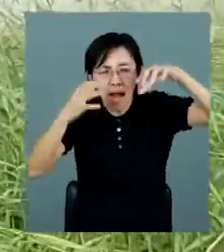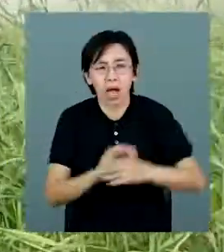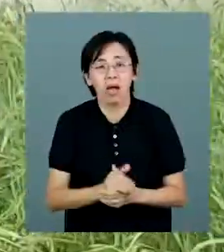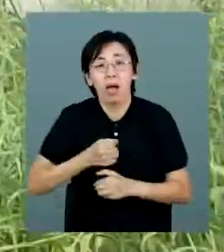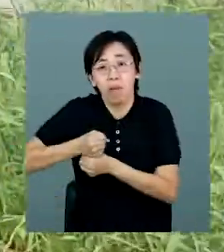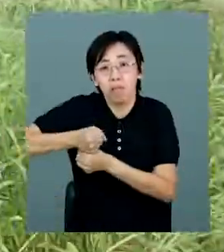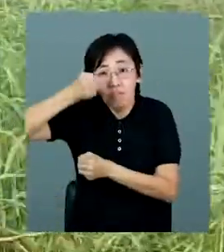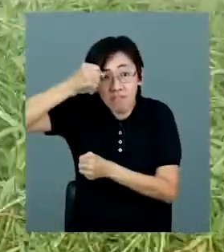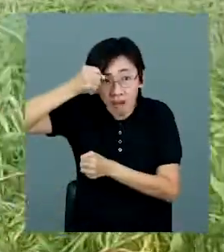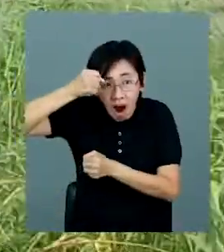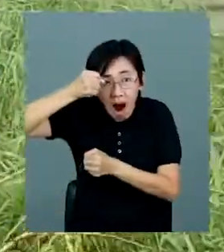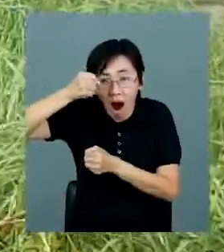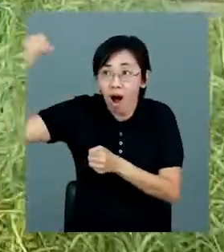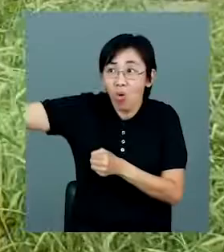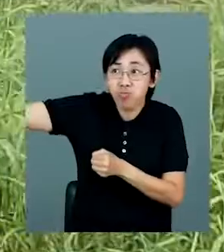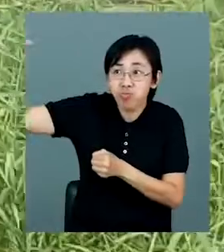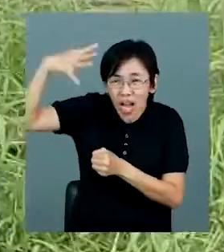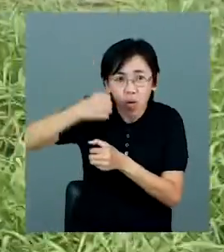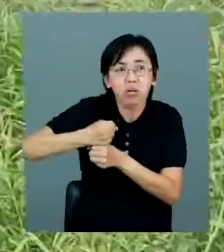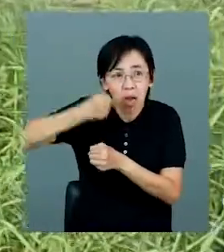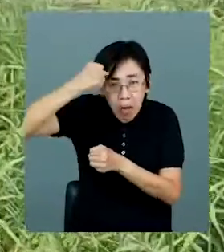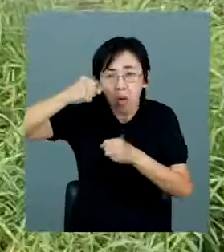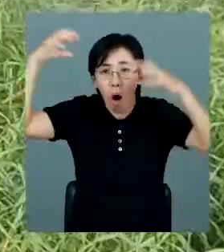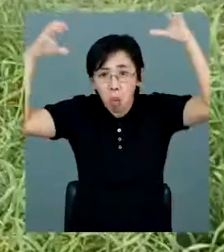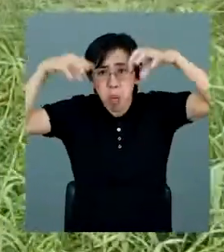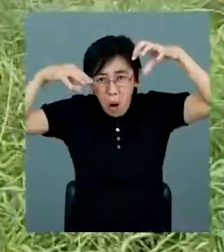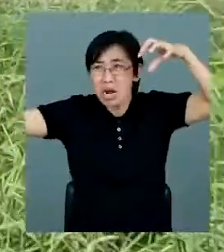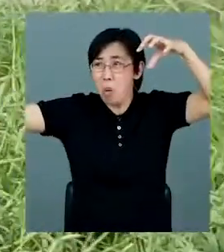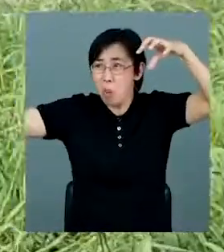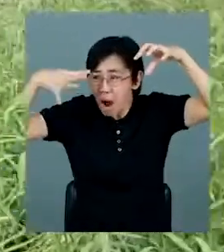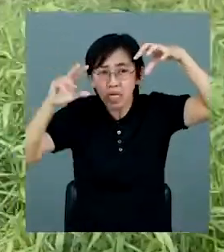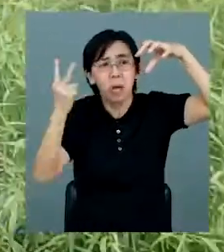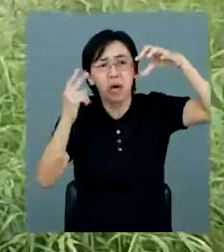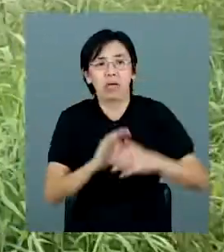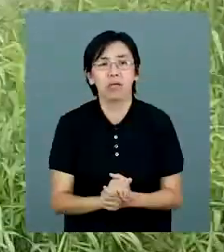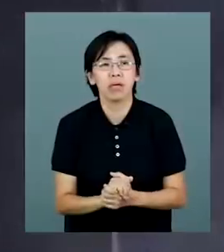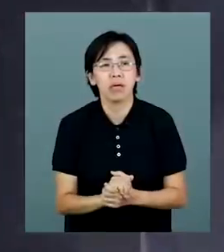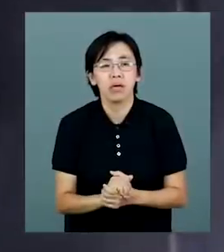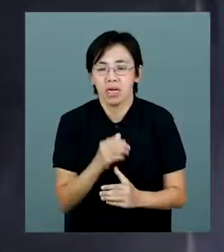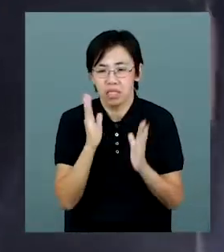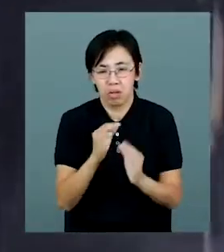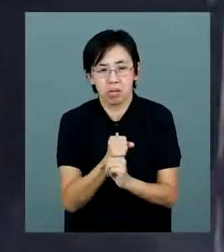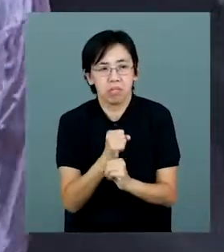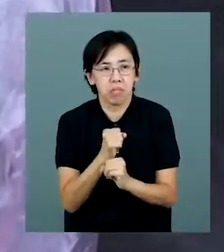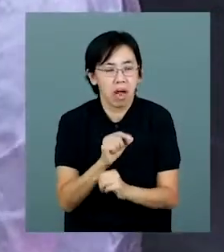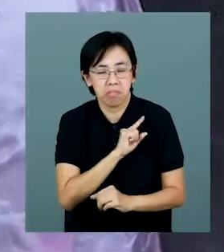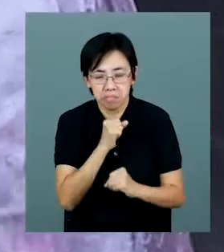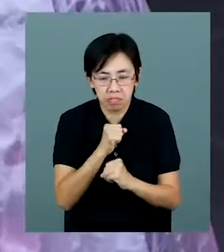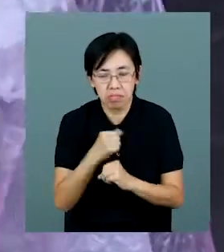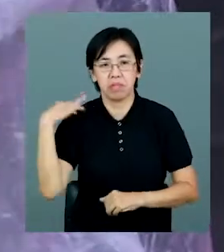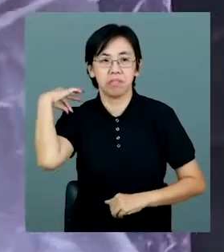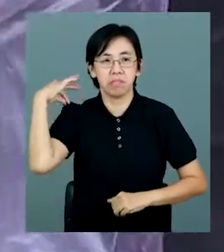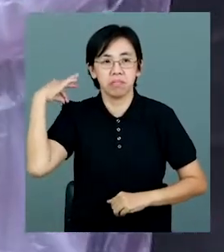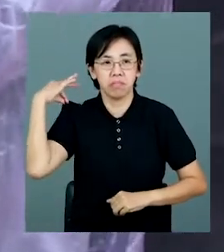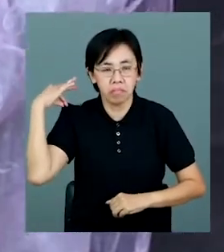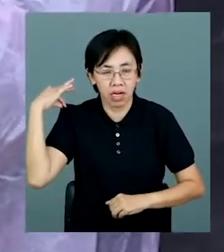นะครับนี่ที่ผมกางร่มอยู่เนี่ยแต่ว่าแดดก็ออกนะครับแต่ว่าฝนก็ลงเม็ดลงมาแต่อย่างไรก็แล้วแต่นะครับการทำงานของเจ้าหน้า